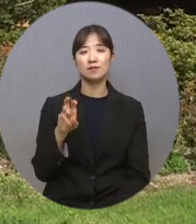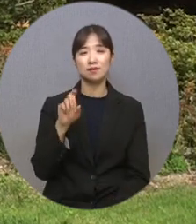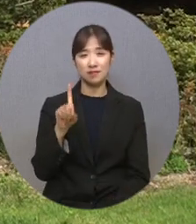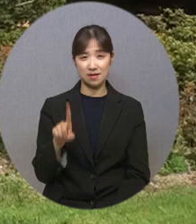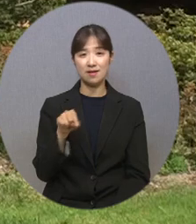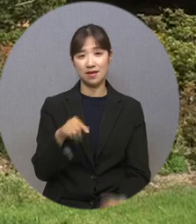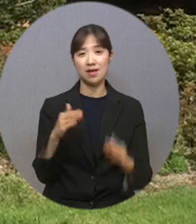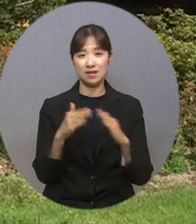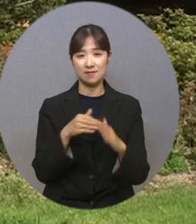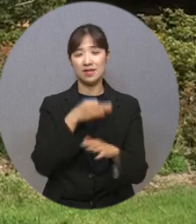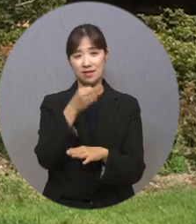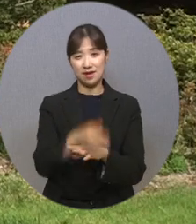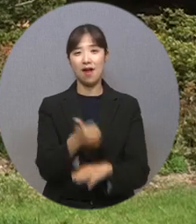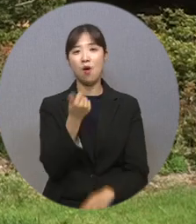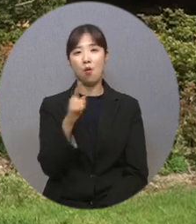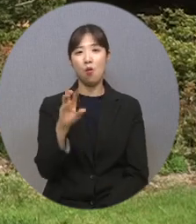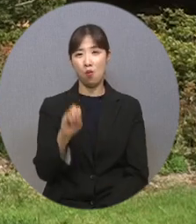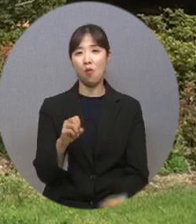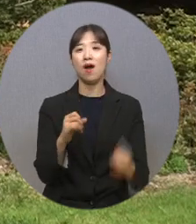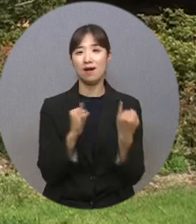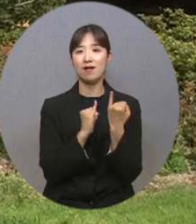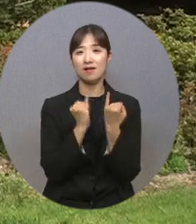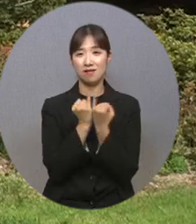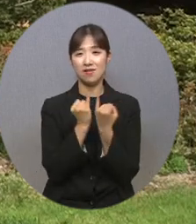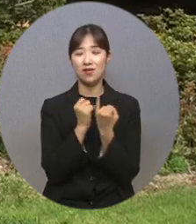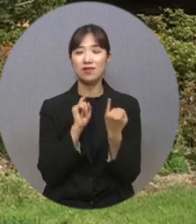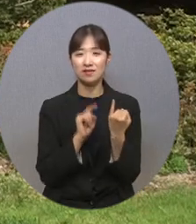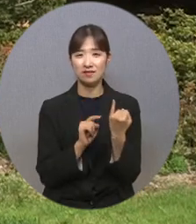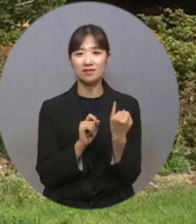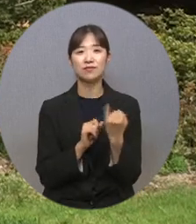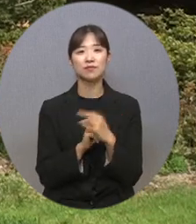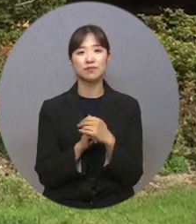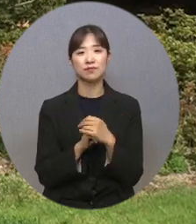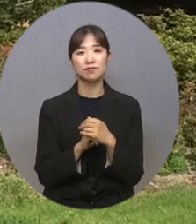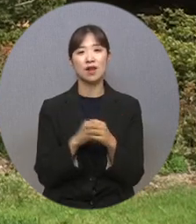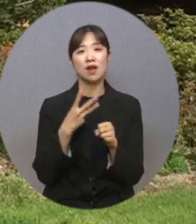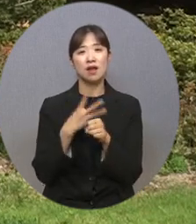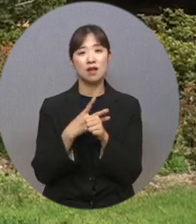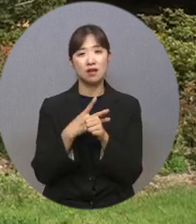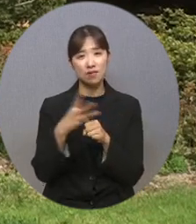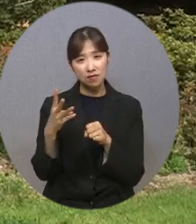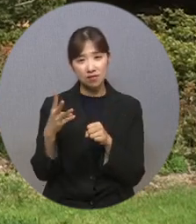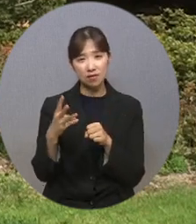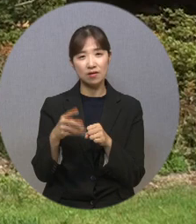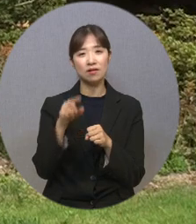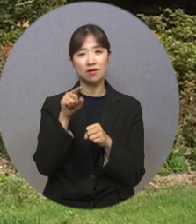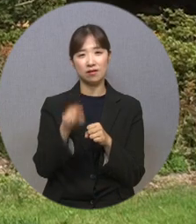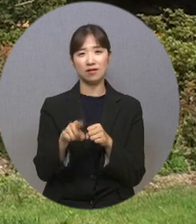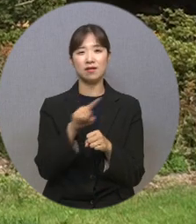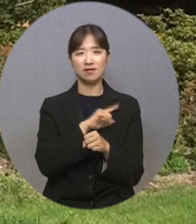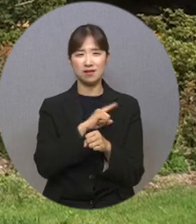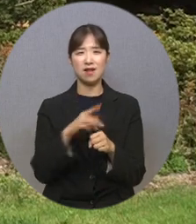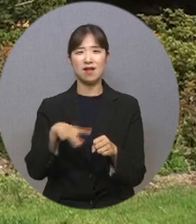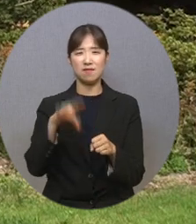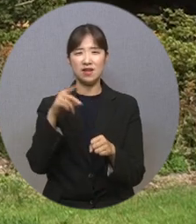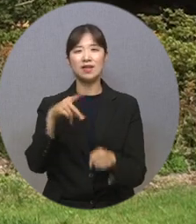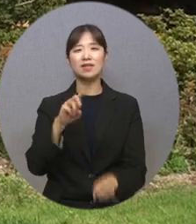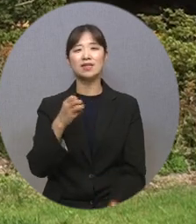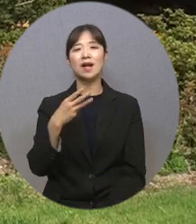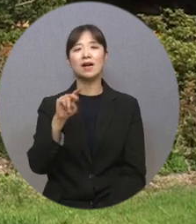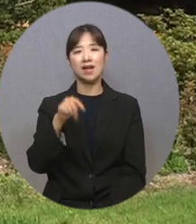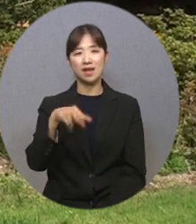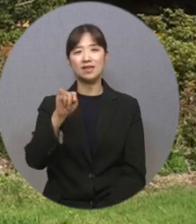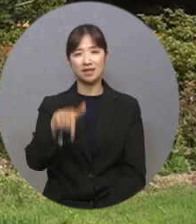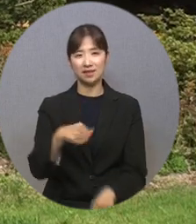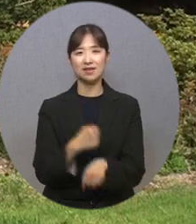1931년에 이 집을 산 황온순 여사가 그것도 3년 후에 저 건물을 제일 먼저 상향식을